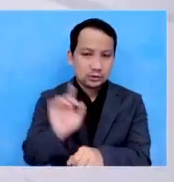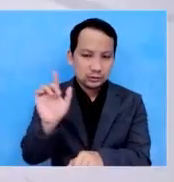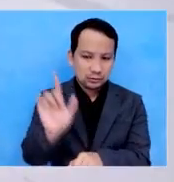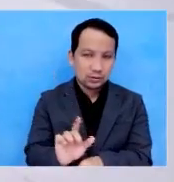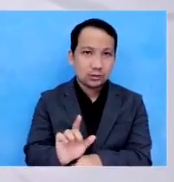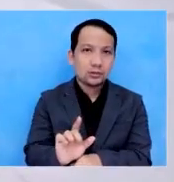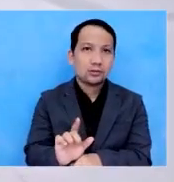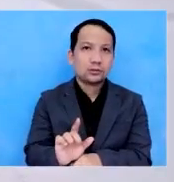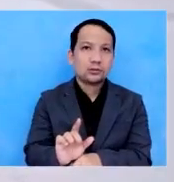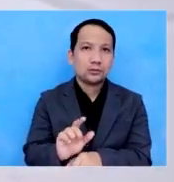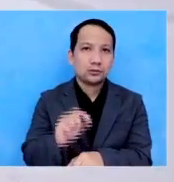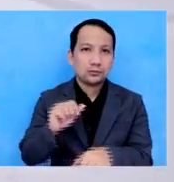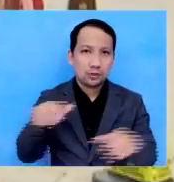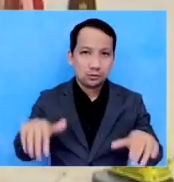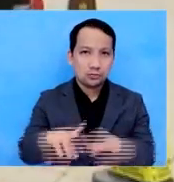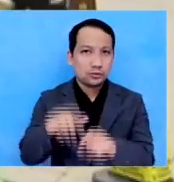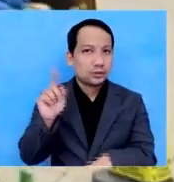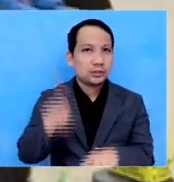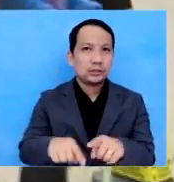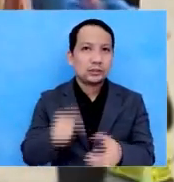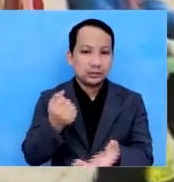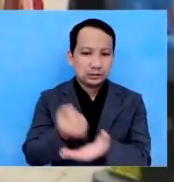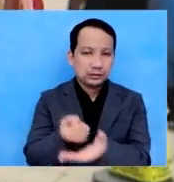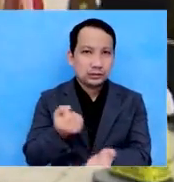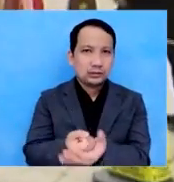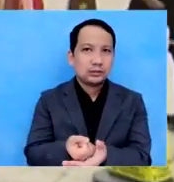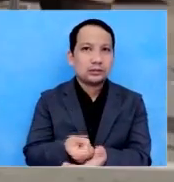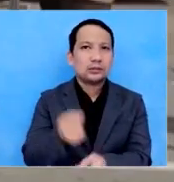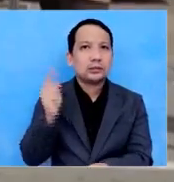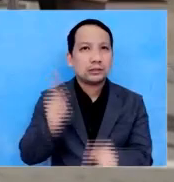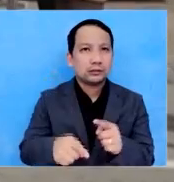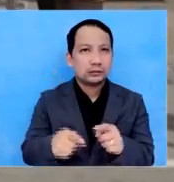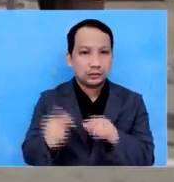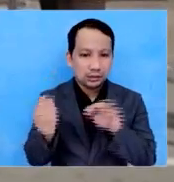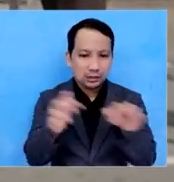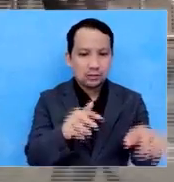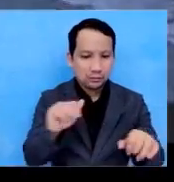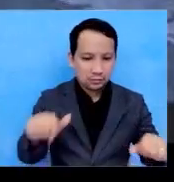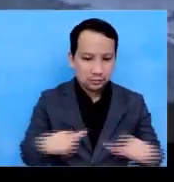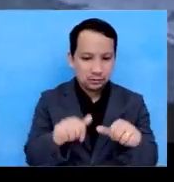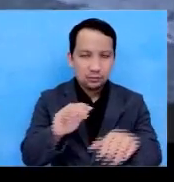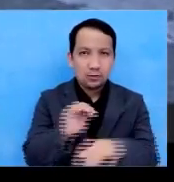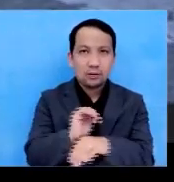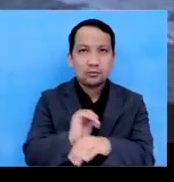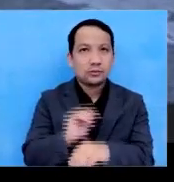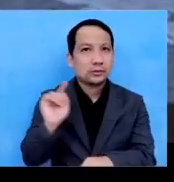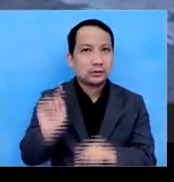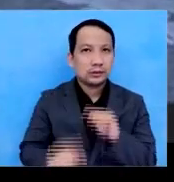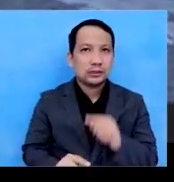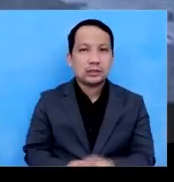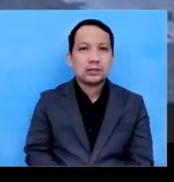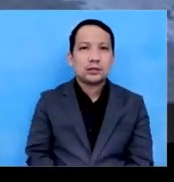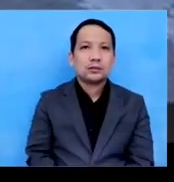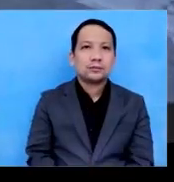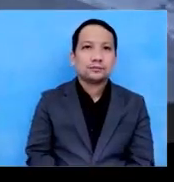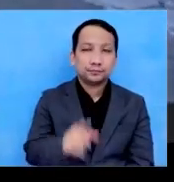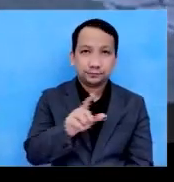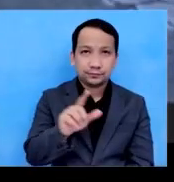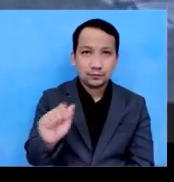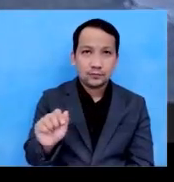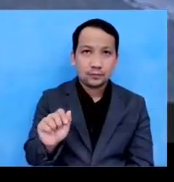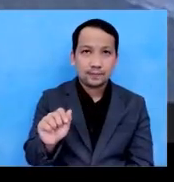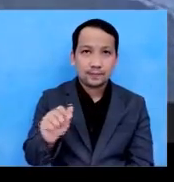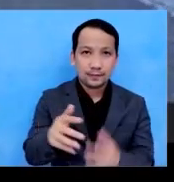mga empleyado hindi na pinapasahod dahil hindi na nakakapasok sa trabaho. Sa Los Angeles naman sa